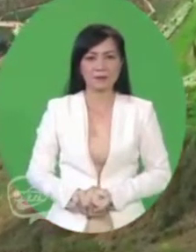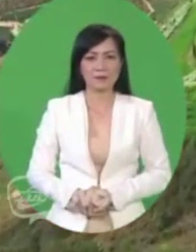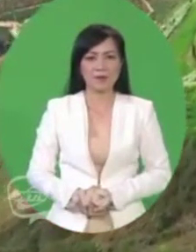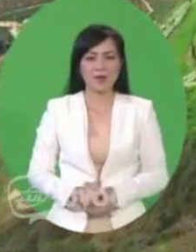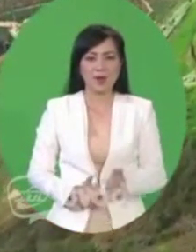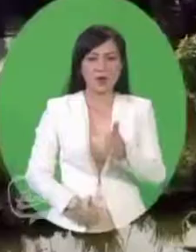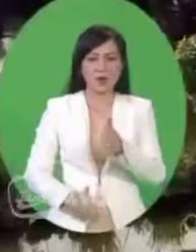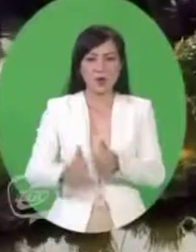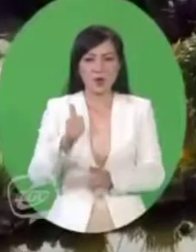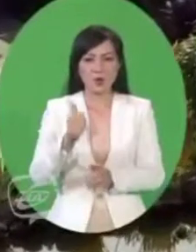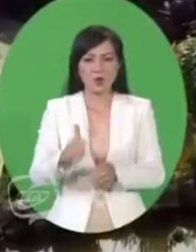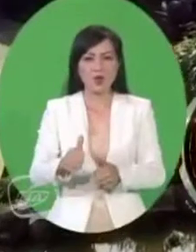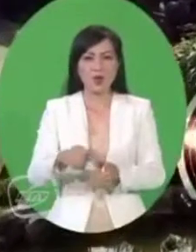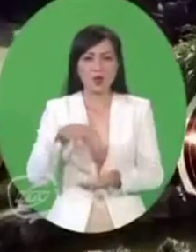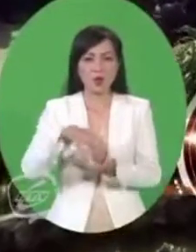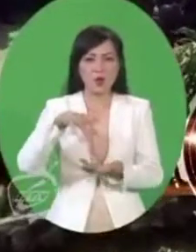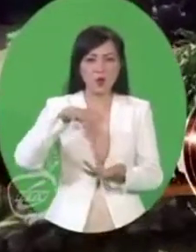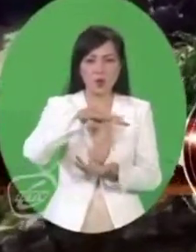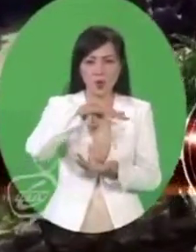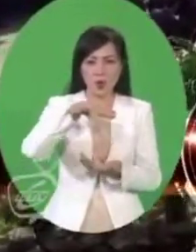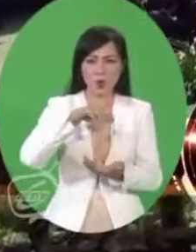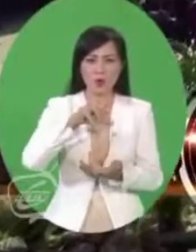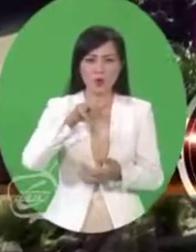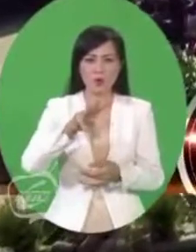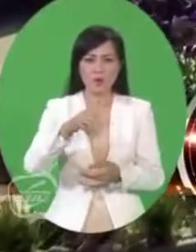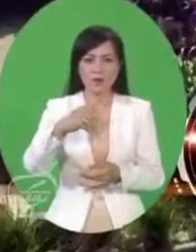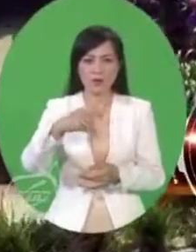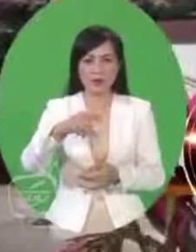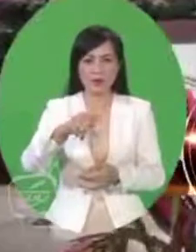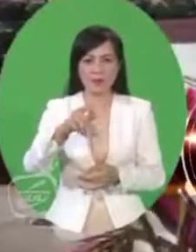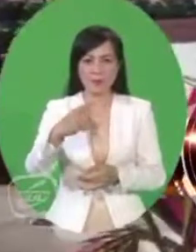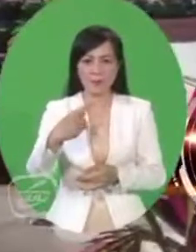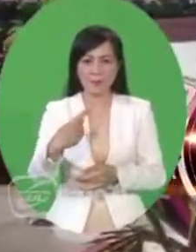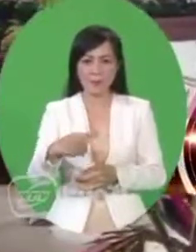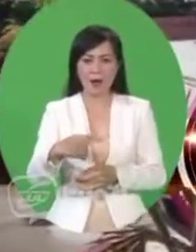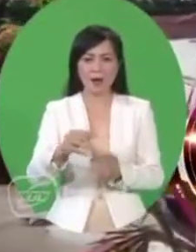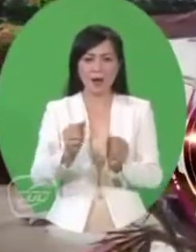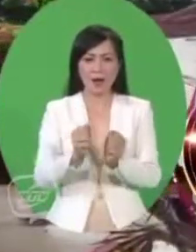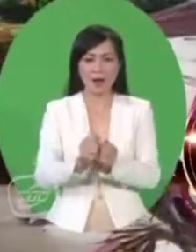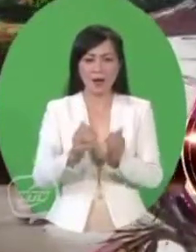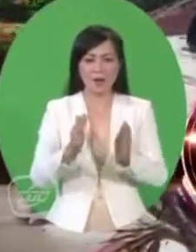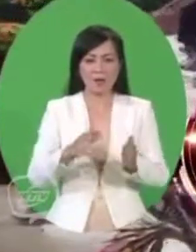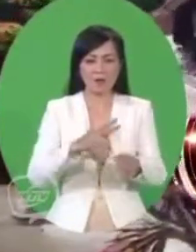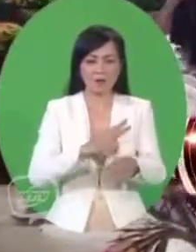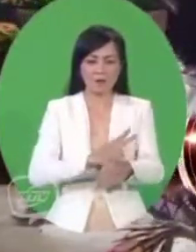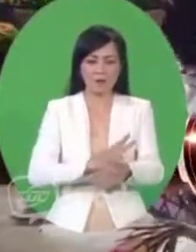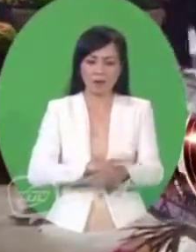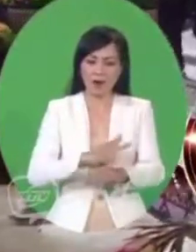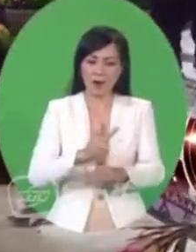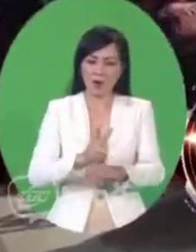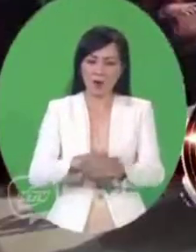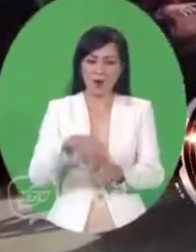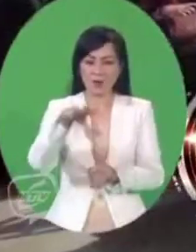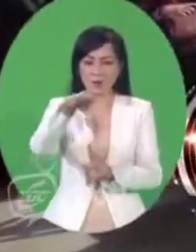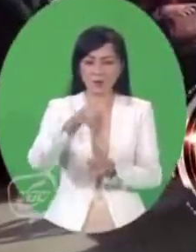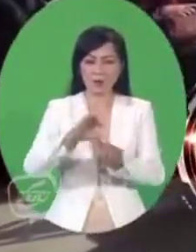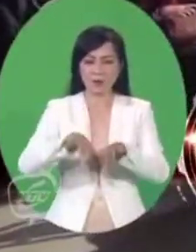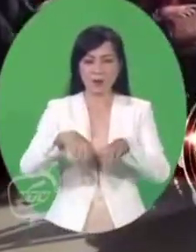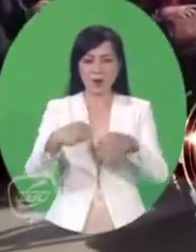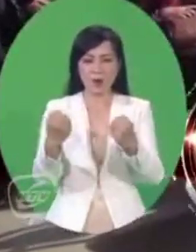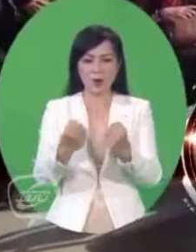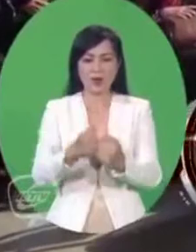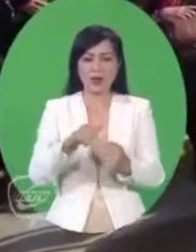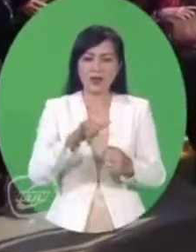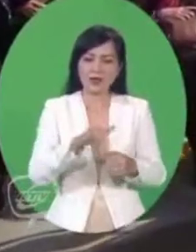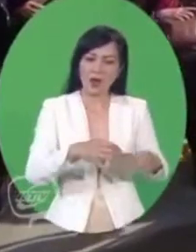Cuộc thi múa khèn do khu du lịch Sun World Fansabang Legend phối hợp với Phòng Văn hóa Thông tin huyện Sapa tổ chức, quy tụ 6 đội